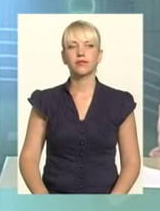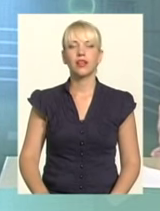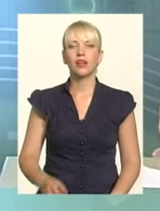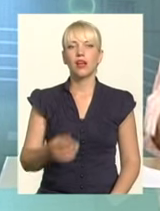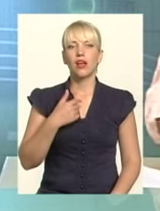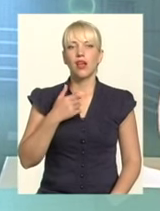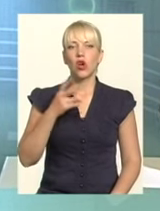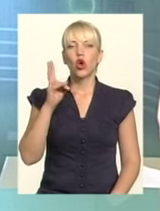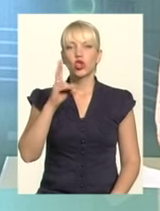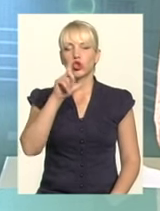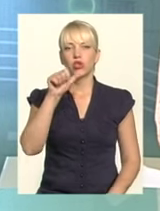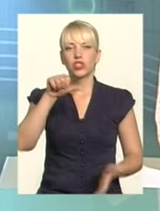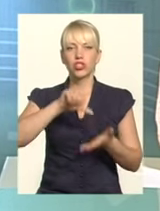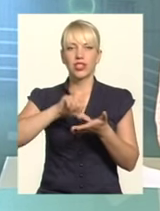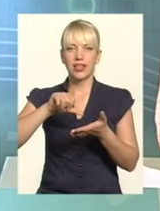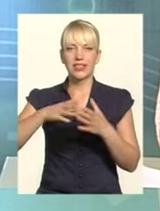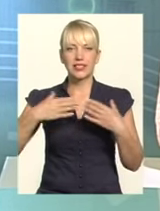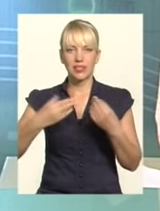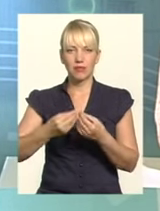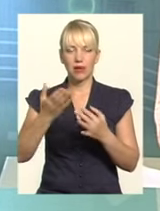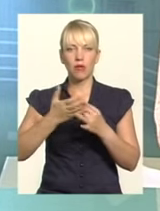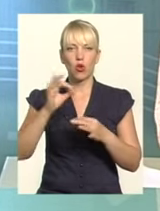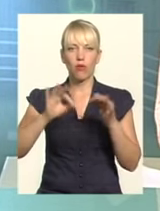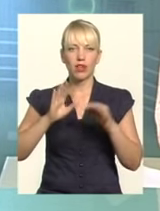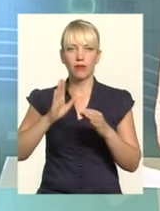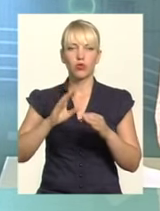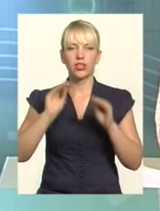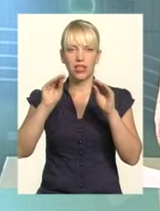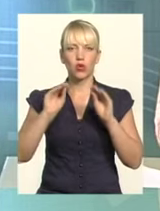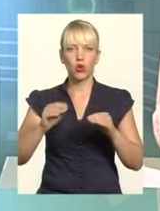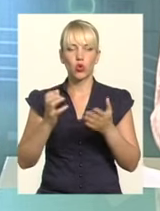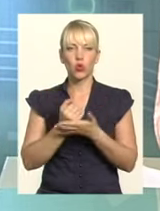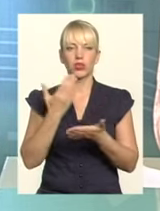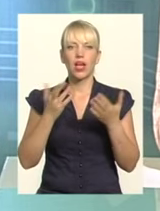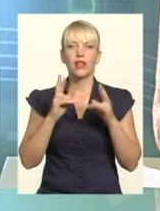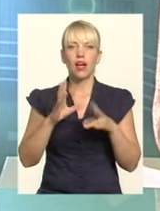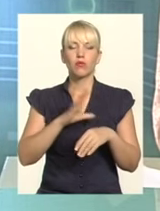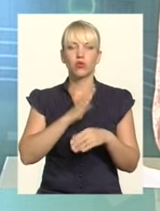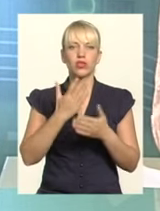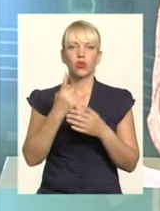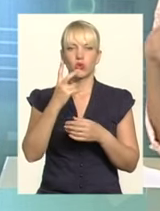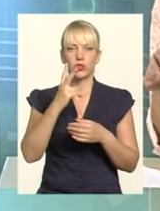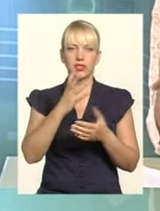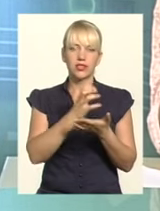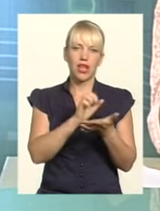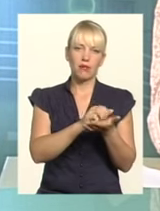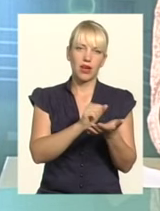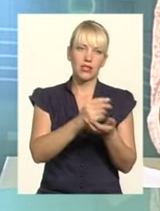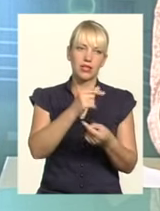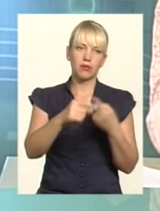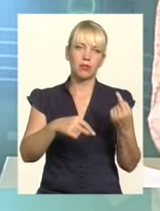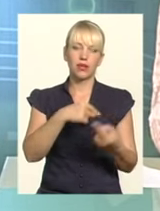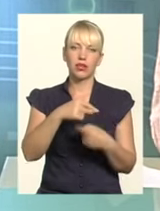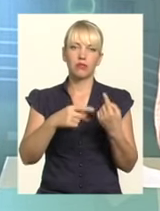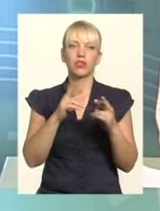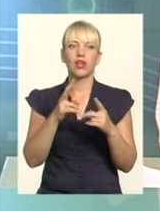власне, хто із членів сім'ї пільговика декларуватиме доходу, і як бути, якщо один з членів сім'ї займається підприємницькою